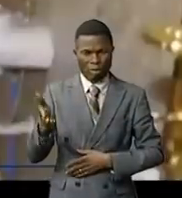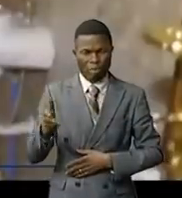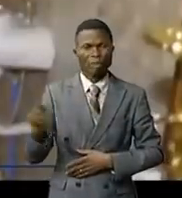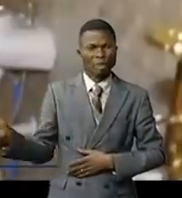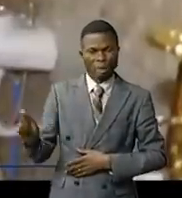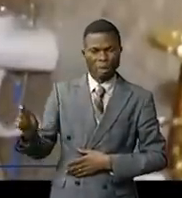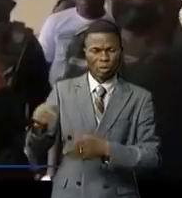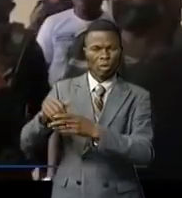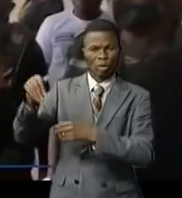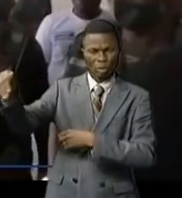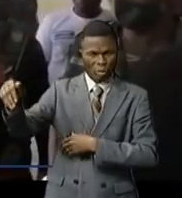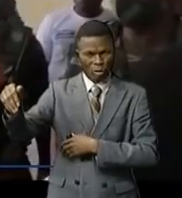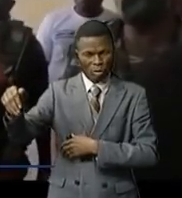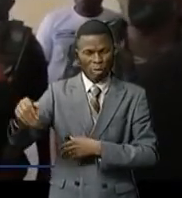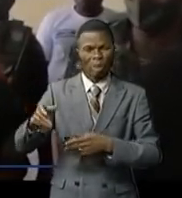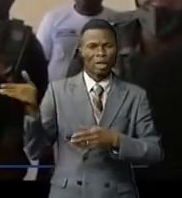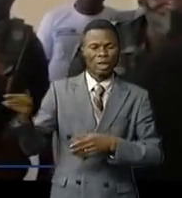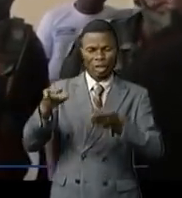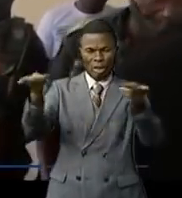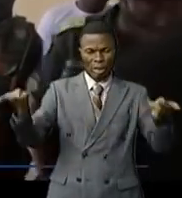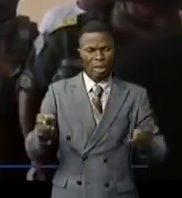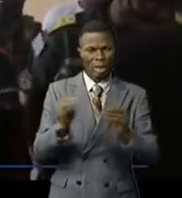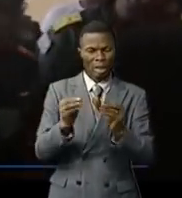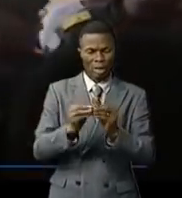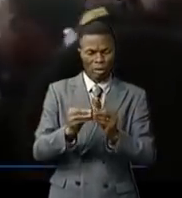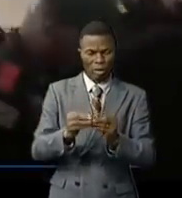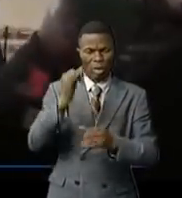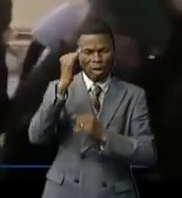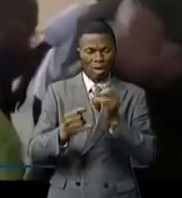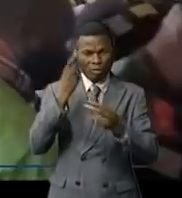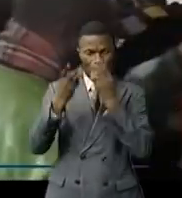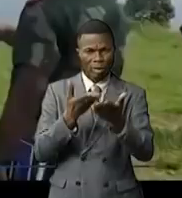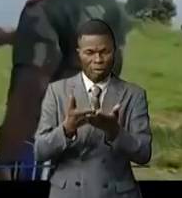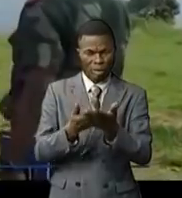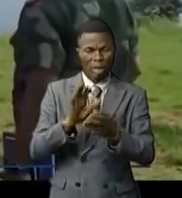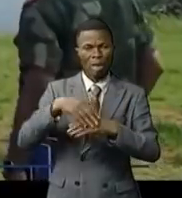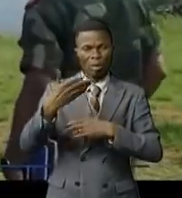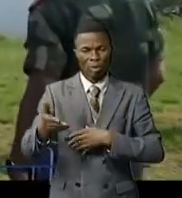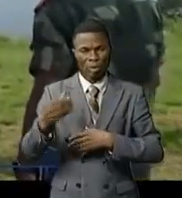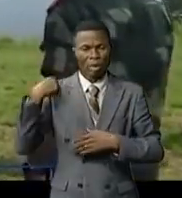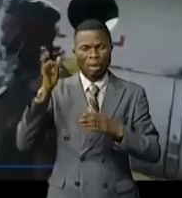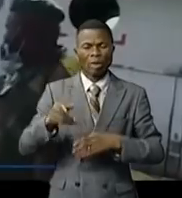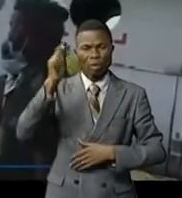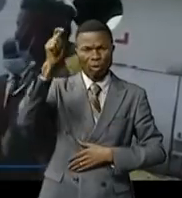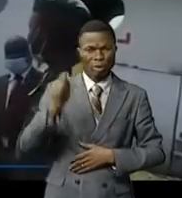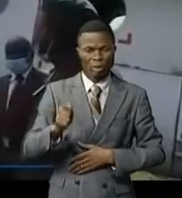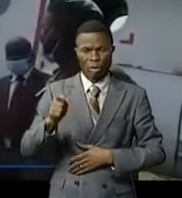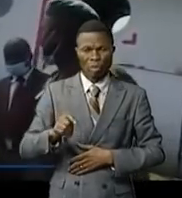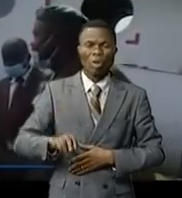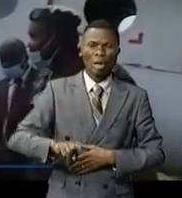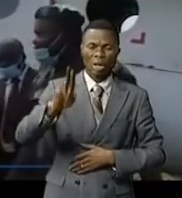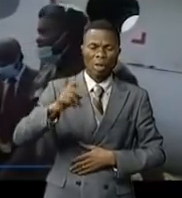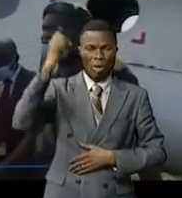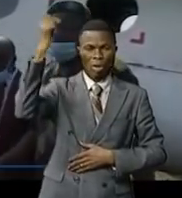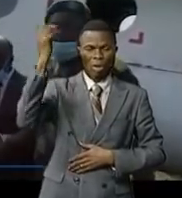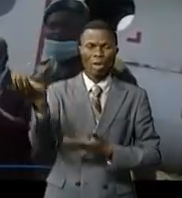toilettes externes, d'une grande salle de réunion a clôturé la cérémonie. Peu après, le gouverneur a pris son vol pour